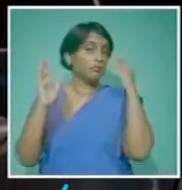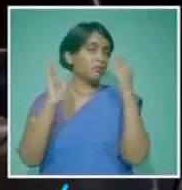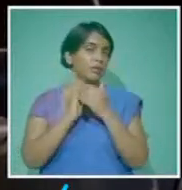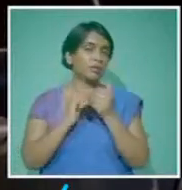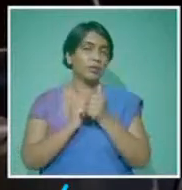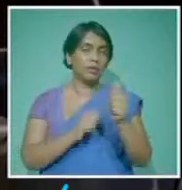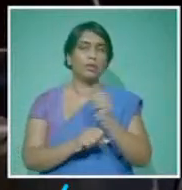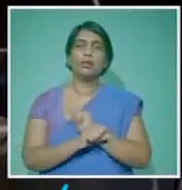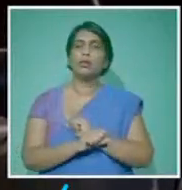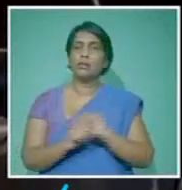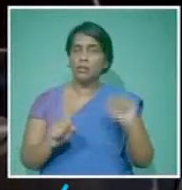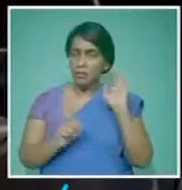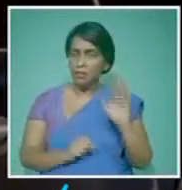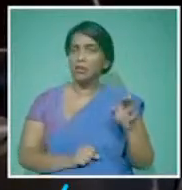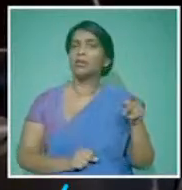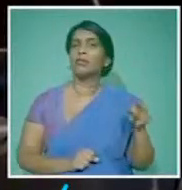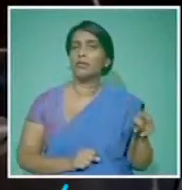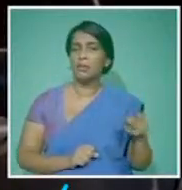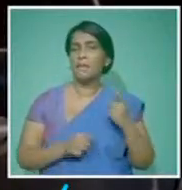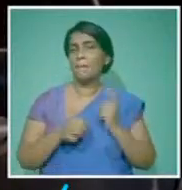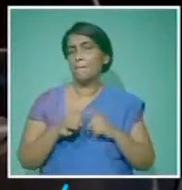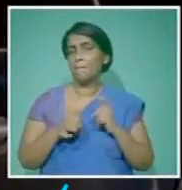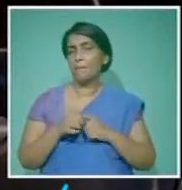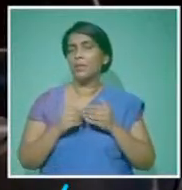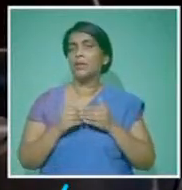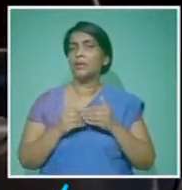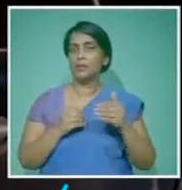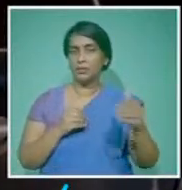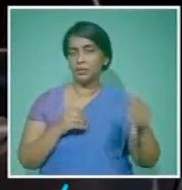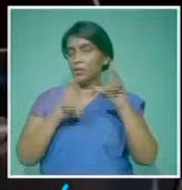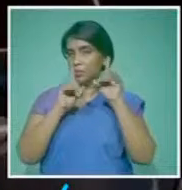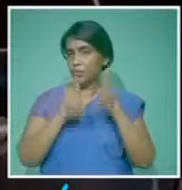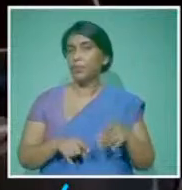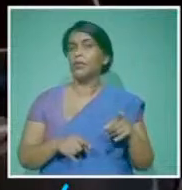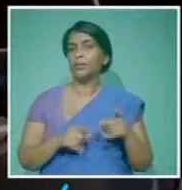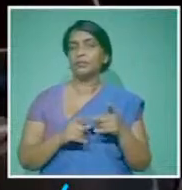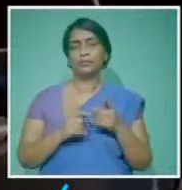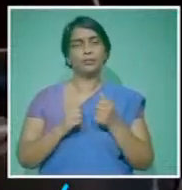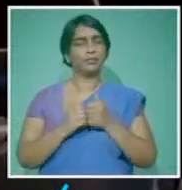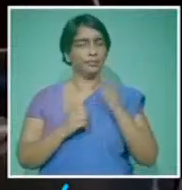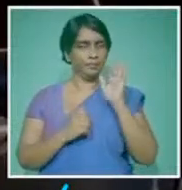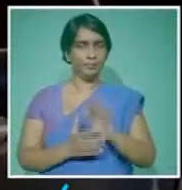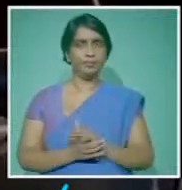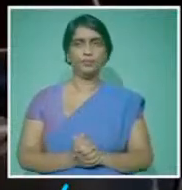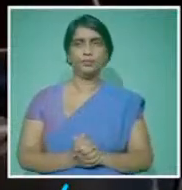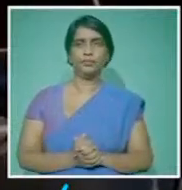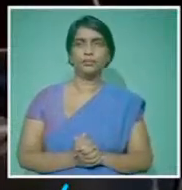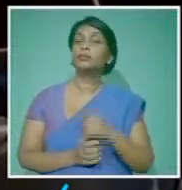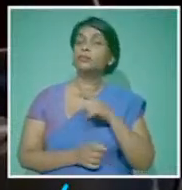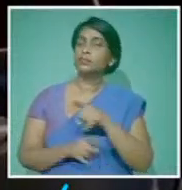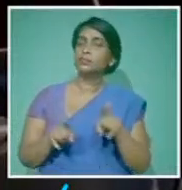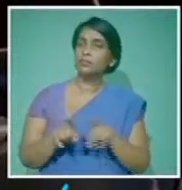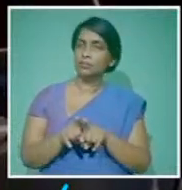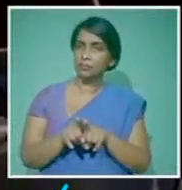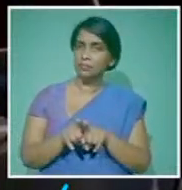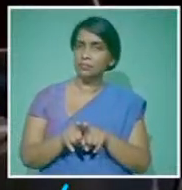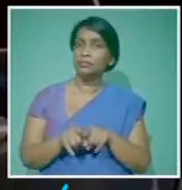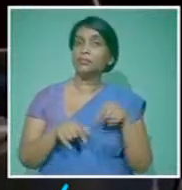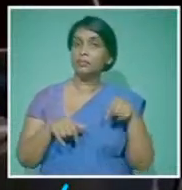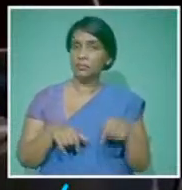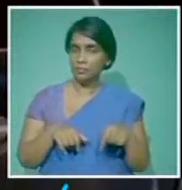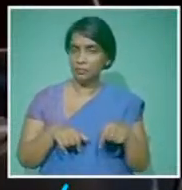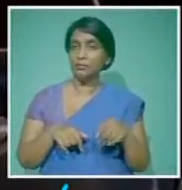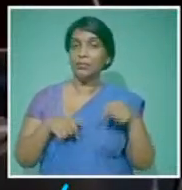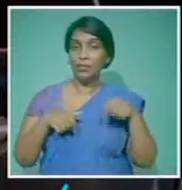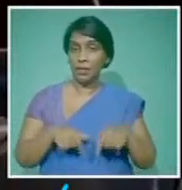දෙන්නේ නැති එක තුලින් තමයි මේ ප්‍රශ්නේ මේ වෙනකොට මේ විදියට නිර්මාණය වෙමින් තියෙන්නේ. ඉතින් ඒ නිසා මෙතන අපි